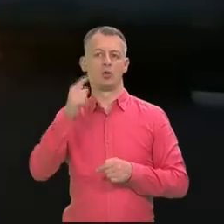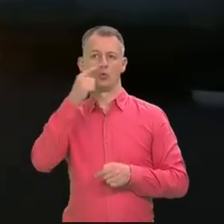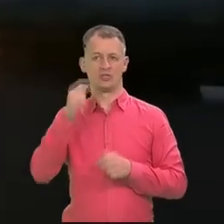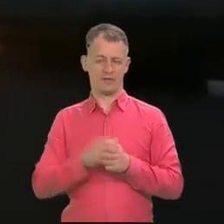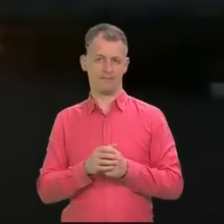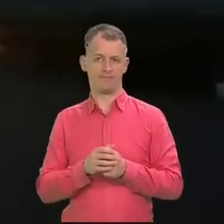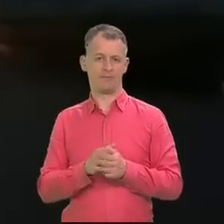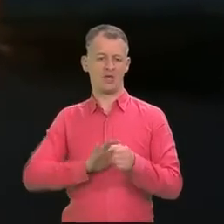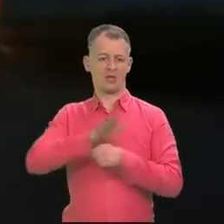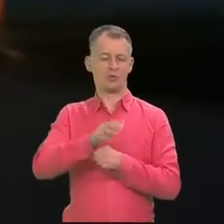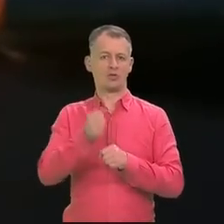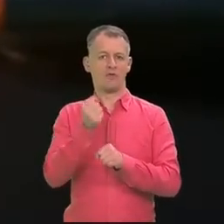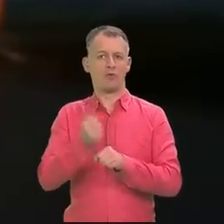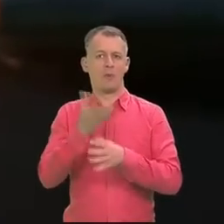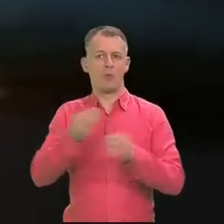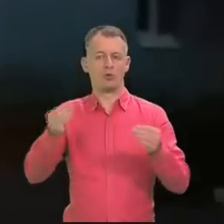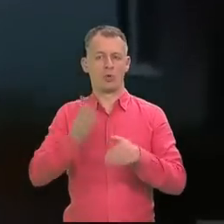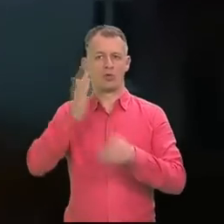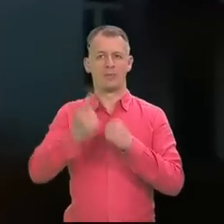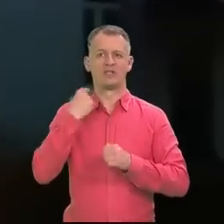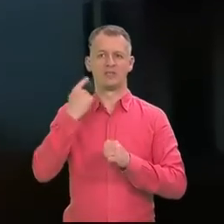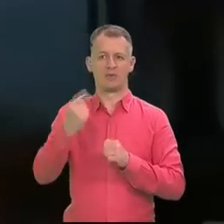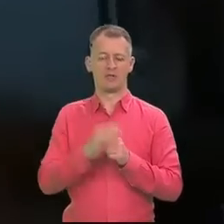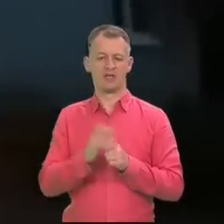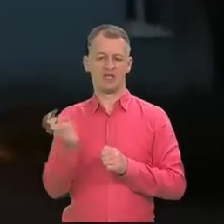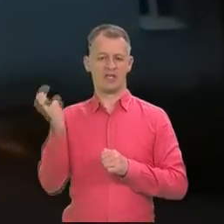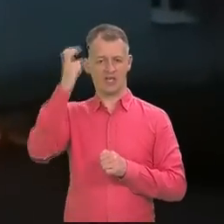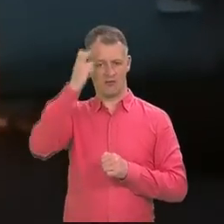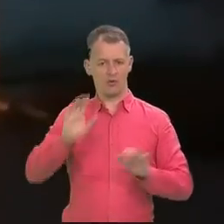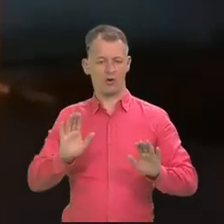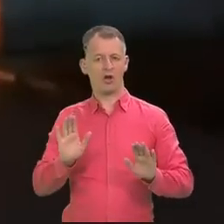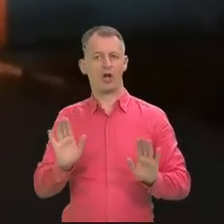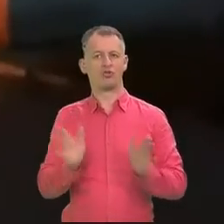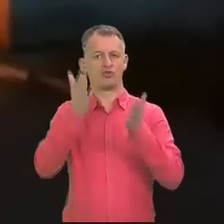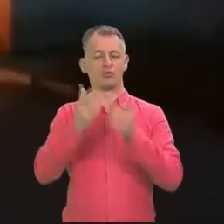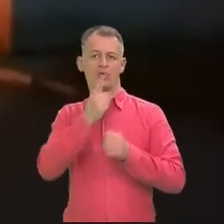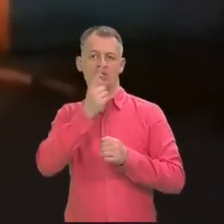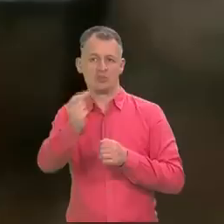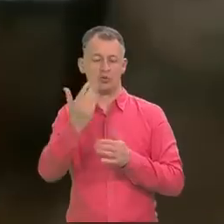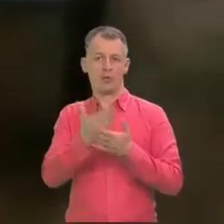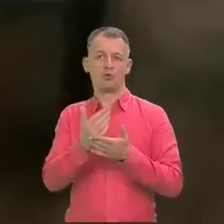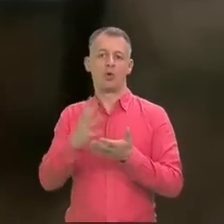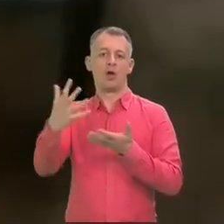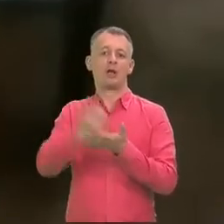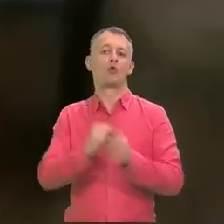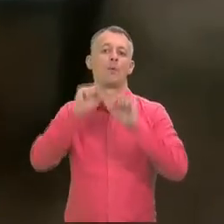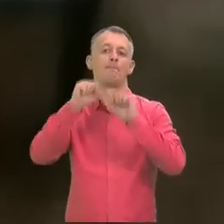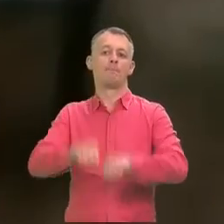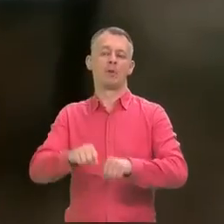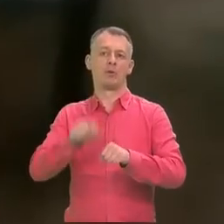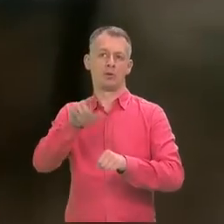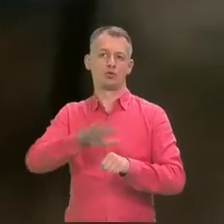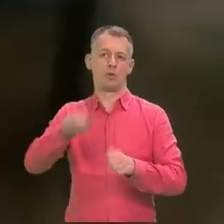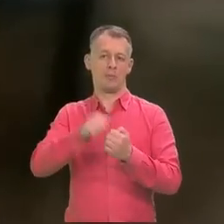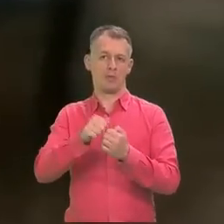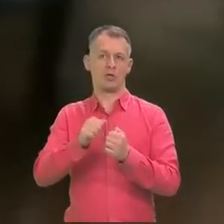Atacurile ucrainene s-au intensificat în ultimele săptămâni. Kievul ar fi început mult așteptata contraofensivă pentru a-și recupera teritoriile ocupate de ruși.